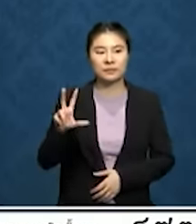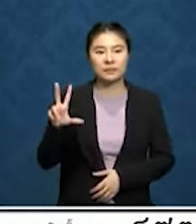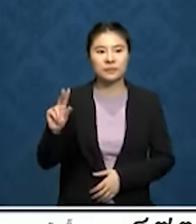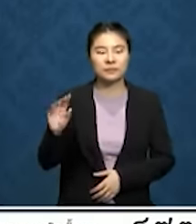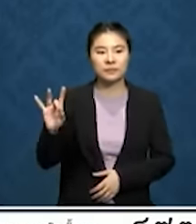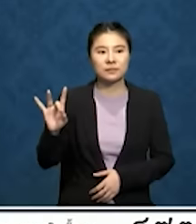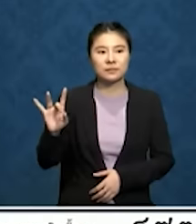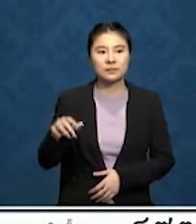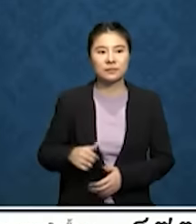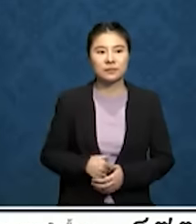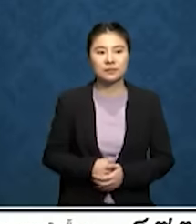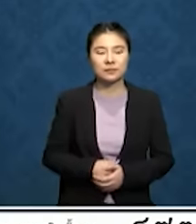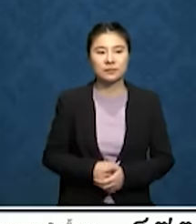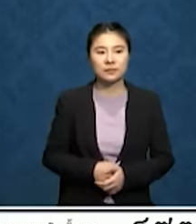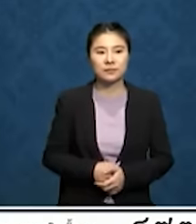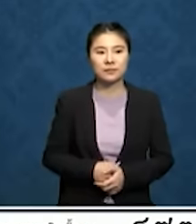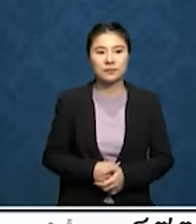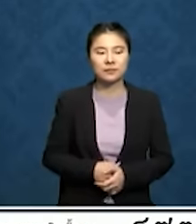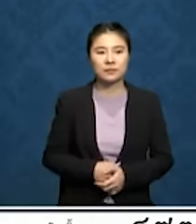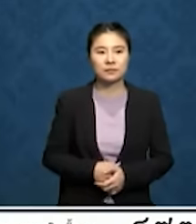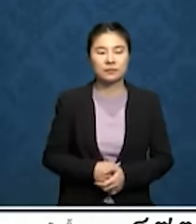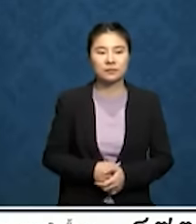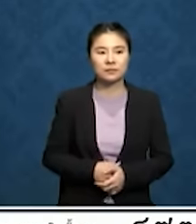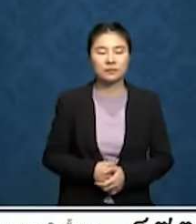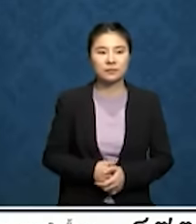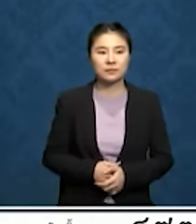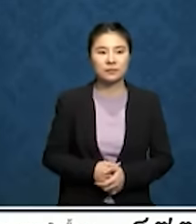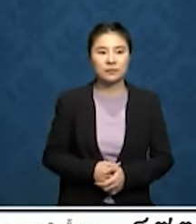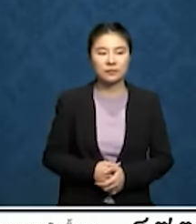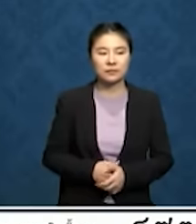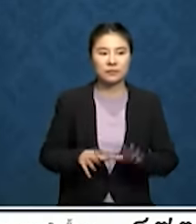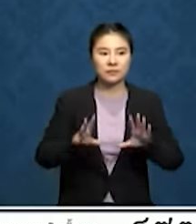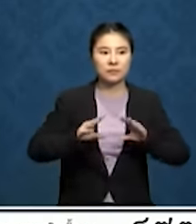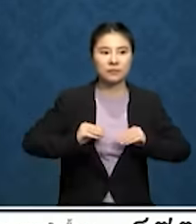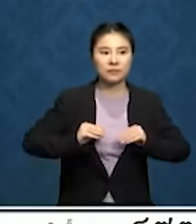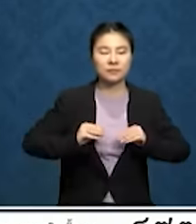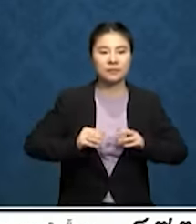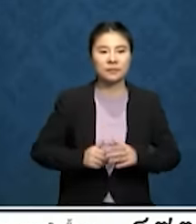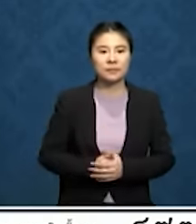238นายพรชัยศรีสุริยันโยธิน เห็นชอบครับ